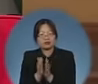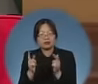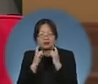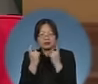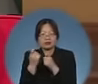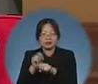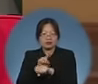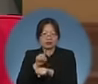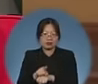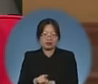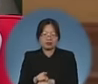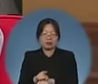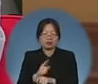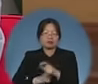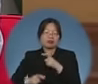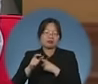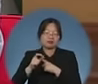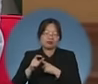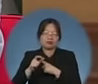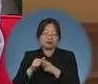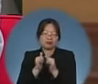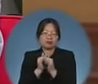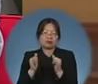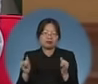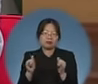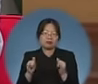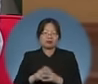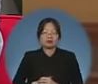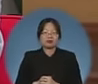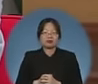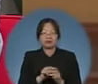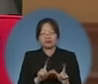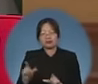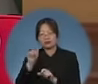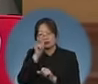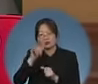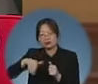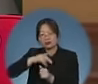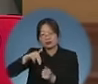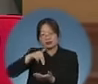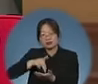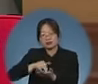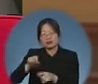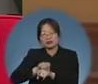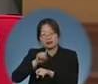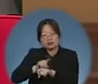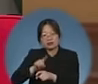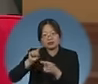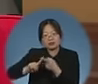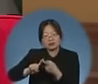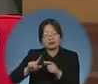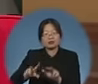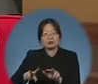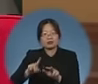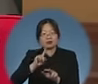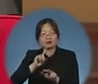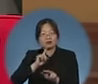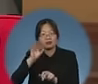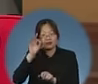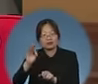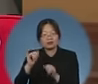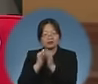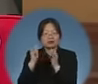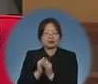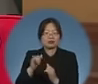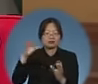개인적인 특성. 네. 플러스 이 사람이 살고 있는 환경적인 특성. 그렇죠. 그것은 그렇죠. 지금 말씀하신